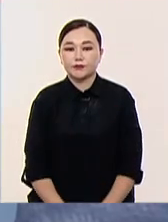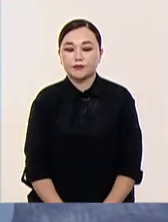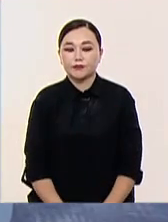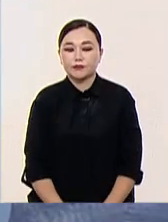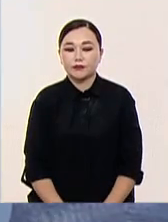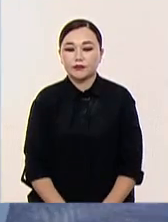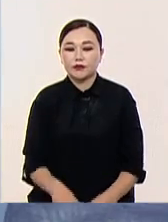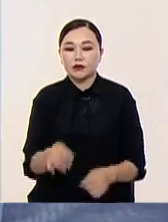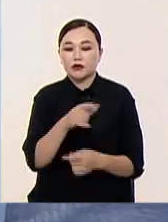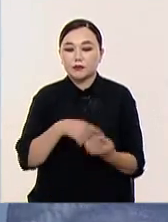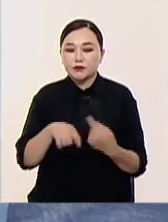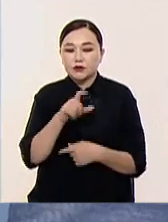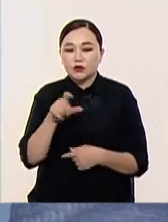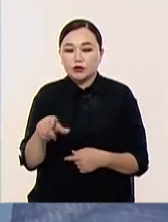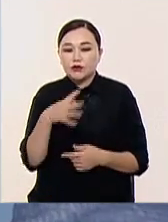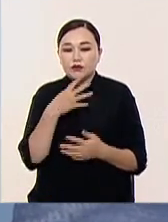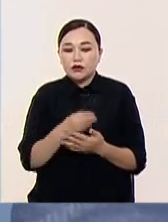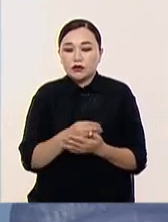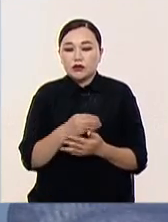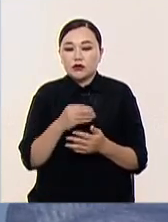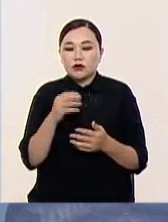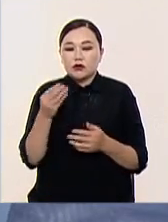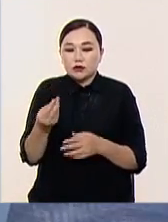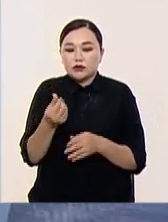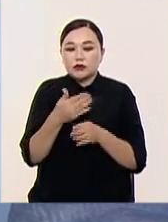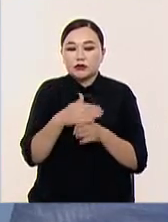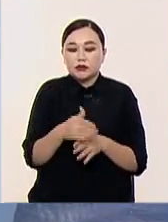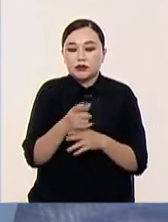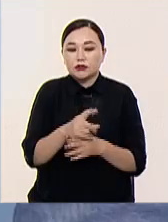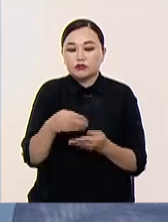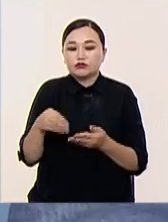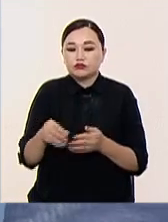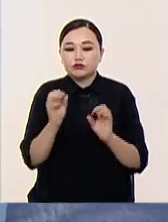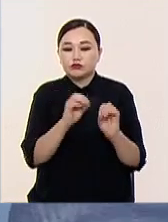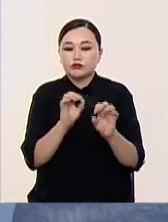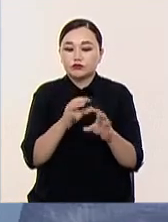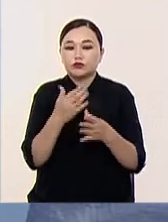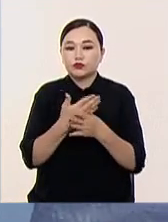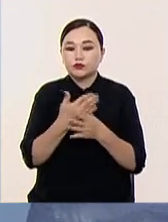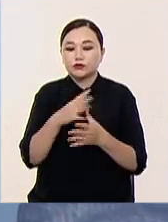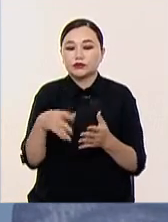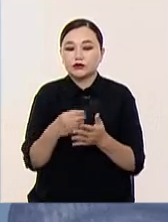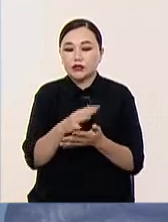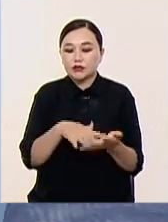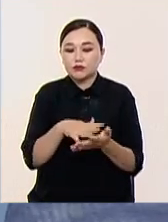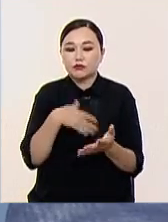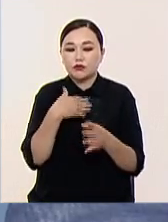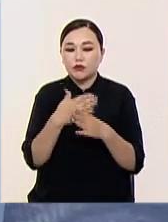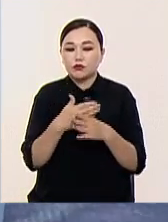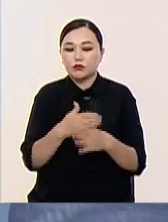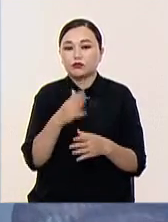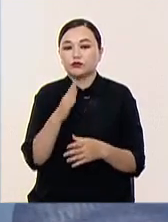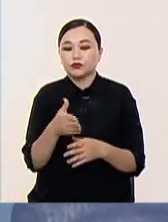Халықты бүкіл кәсіпкерлер өздерінің нәпақасынан бөліп Қостанай халқына көмектесіп жатыр. Әлде де көмектесеміз. Бұл енді